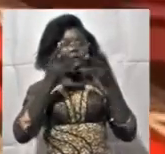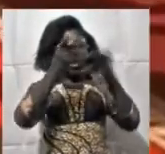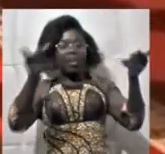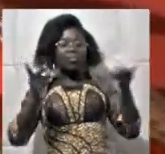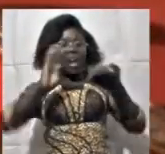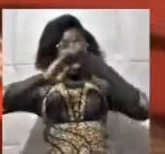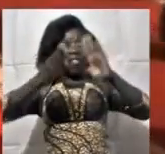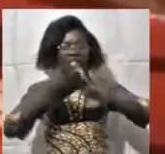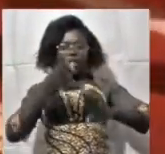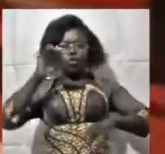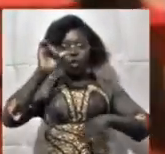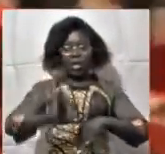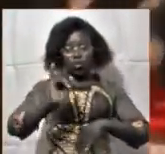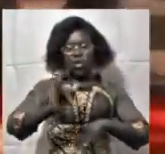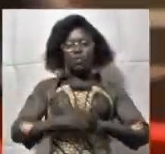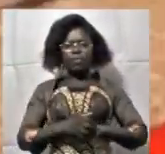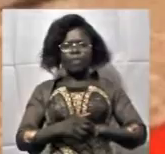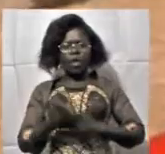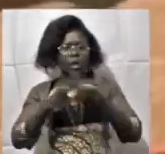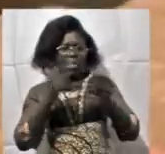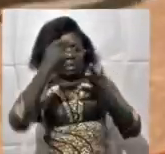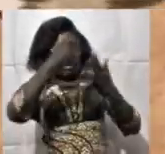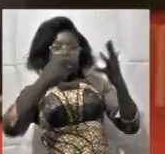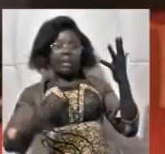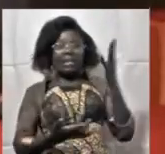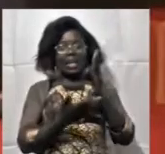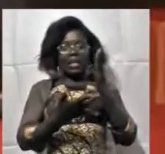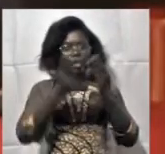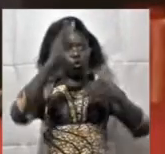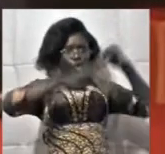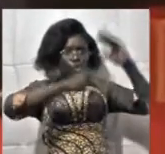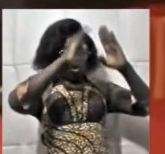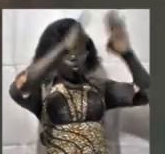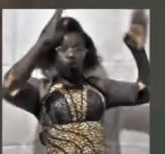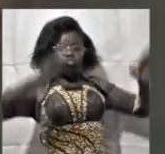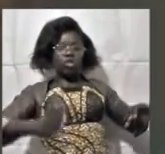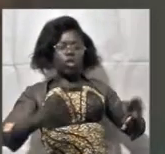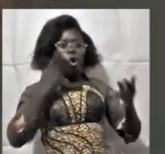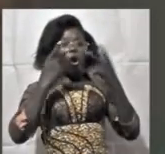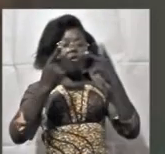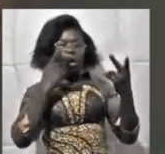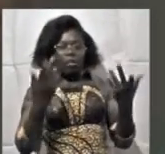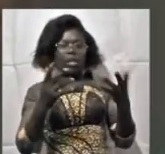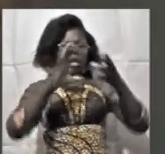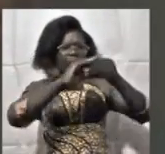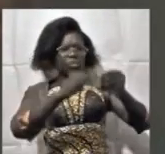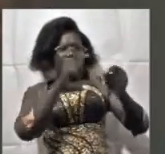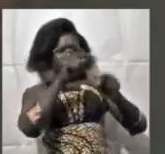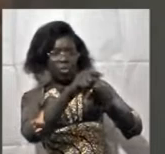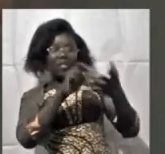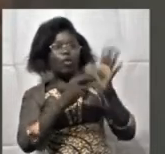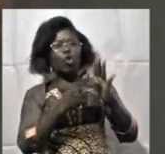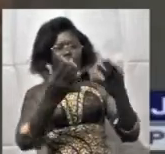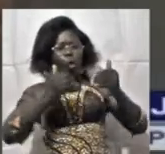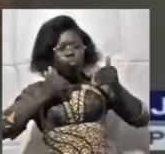des bancs publics désireux de découvrir autrement la ville aux 7 collines. Les caractéristiques techniques de